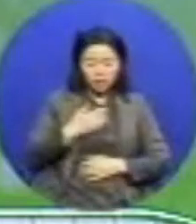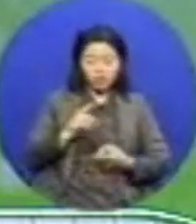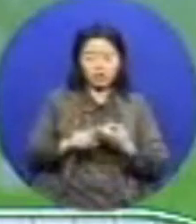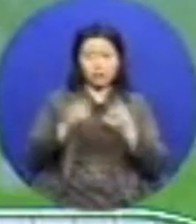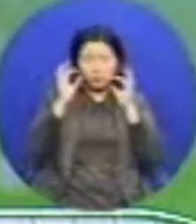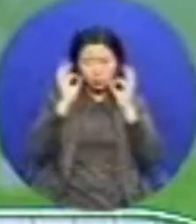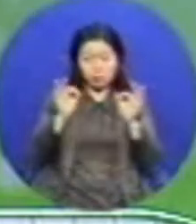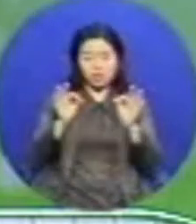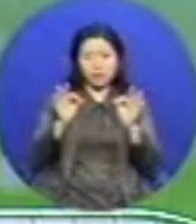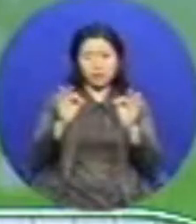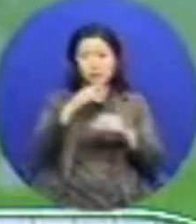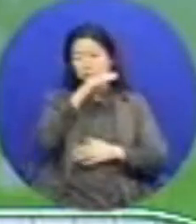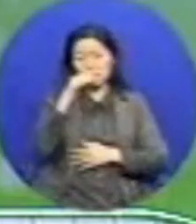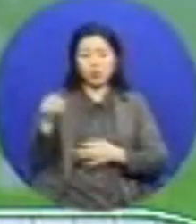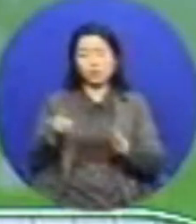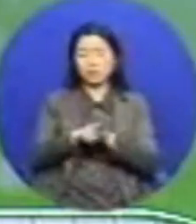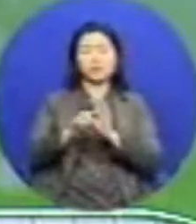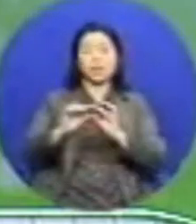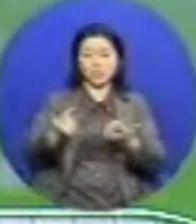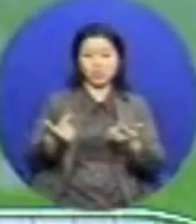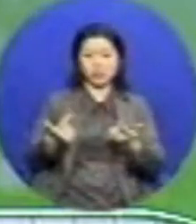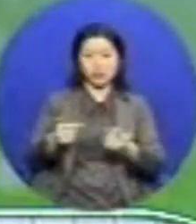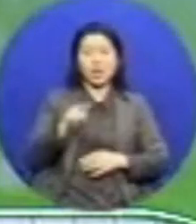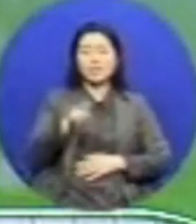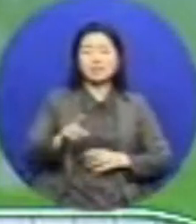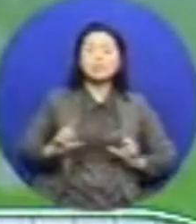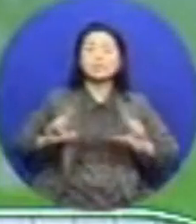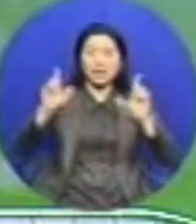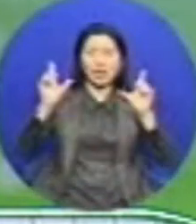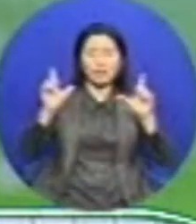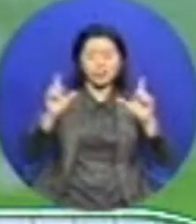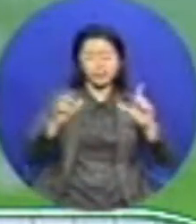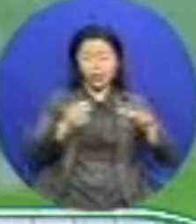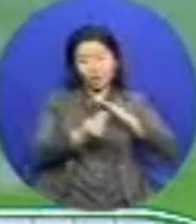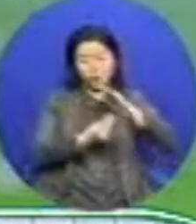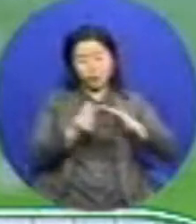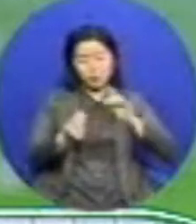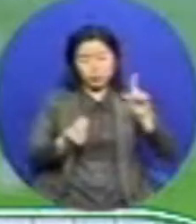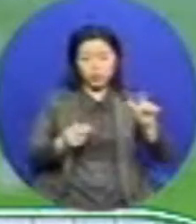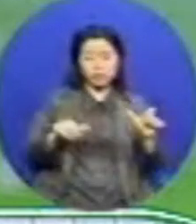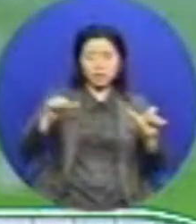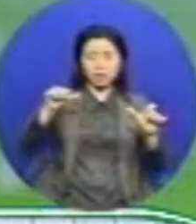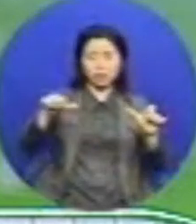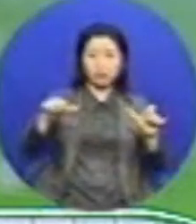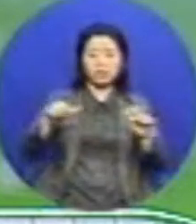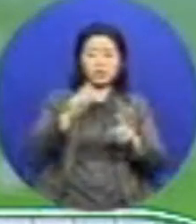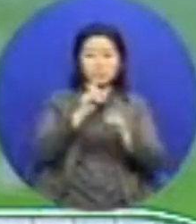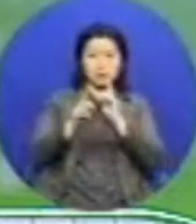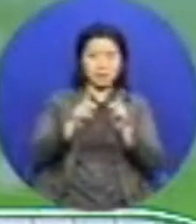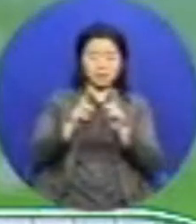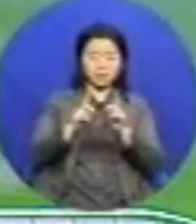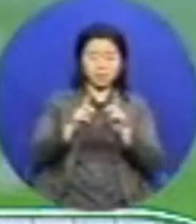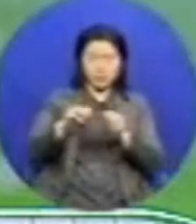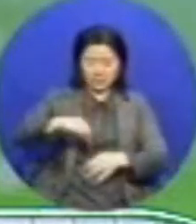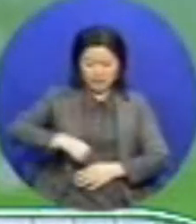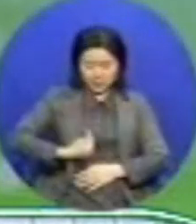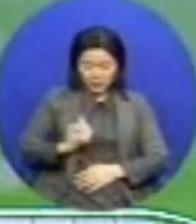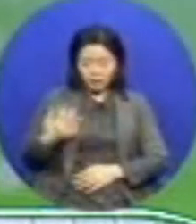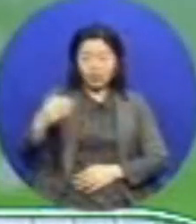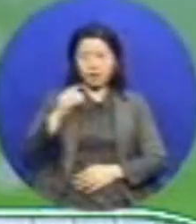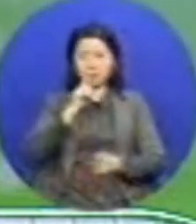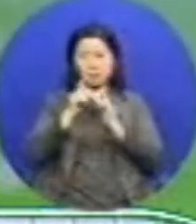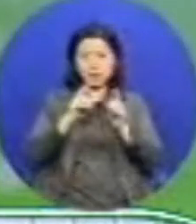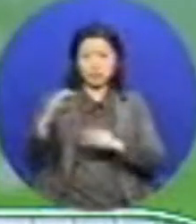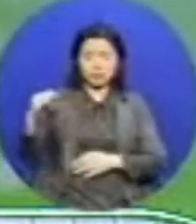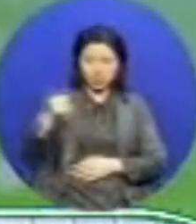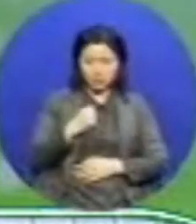허드슨 테일러 선교사는 요한복음 15장 5절 말씀을 자기의 말씀으로 붙잡아 써요